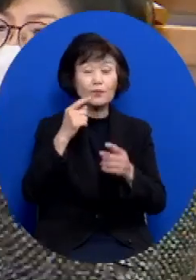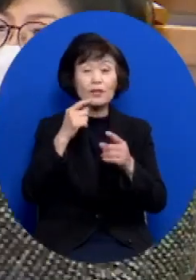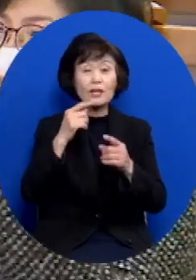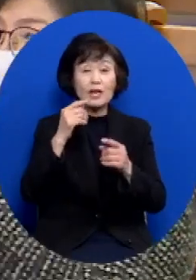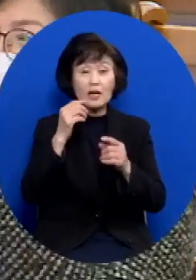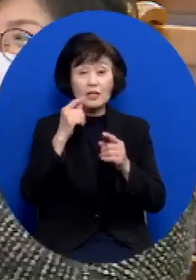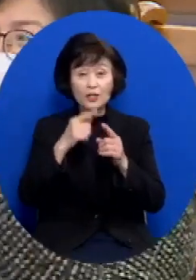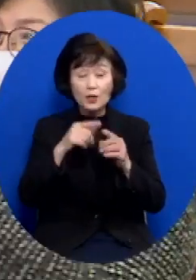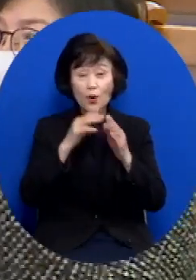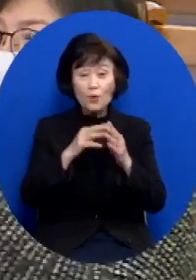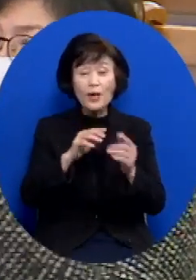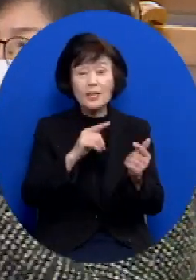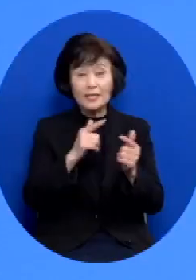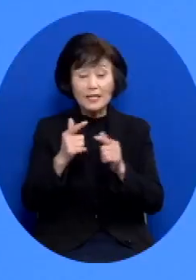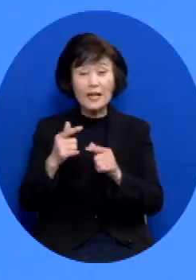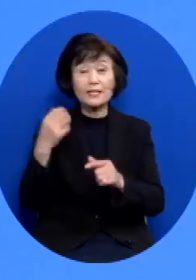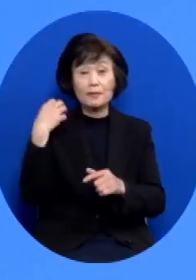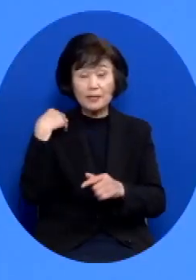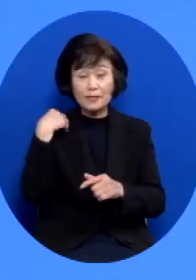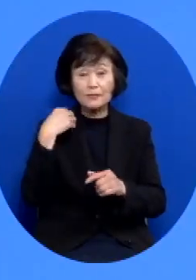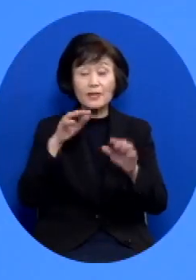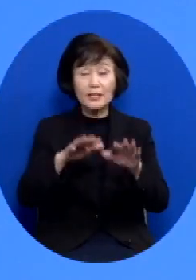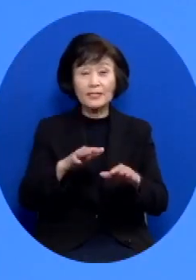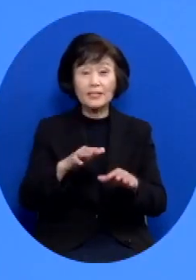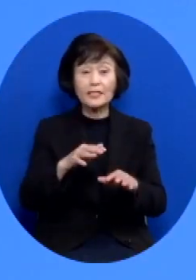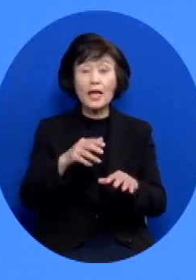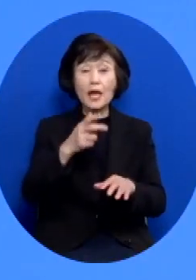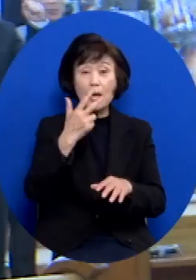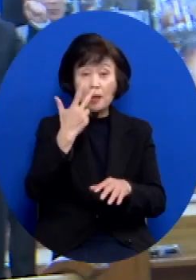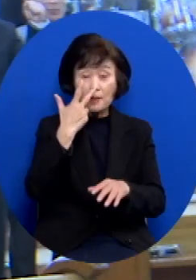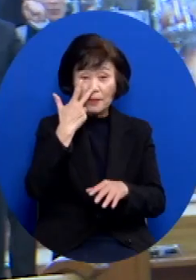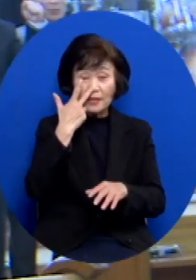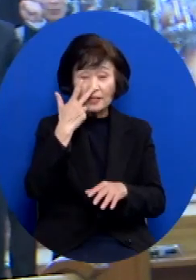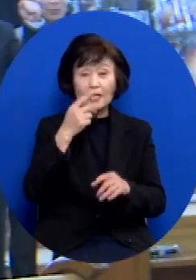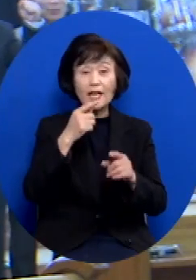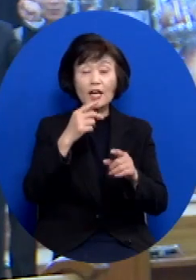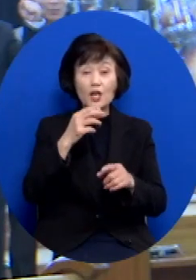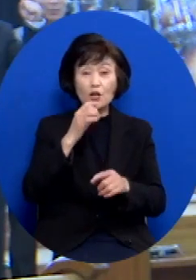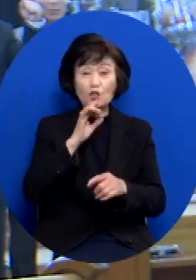남지방 회장 등을 역임했으며 현재 순복음 평택중앙교회를 시무하고 있습니다.